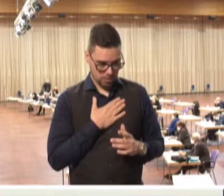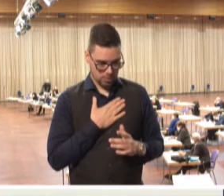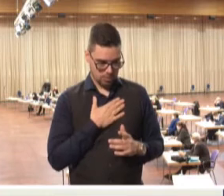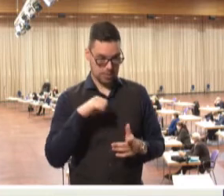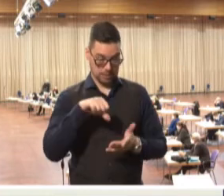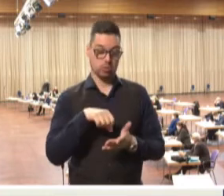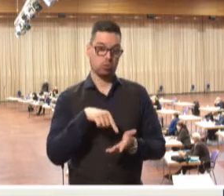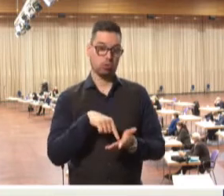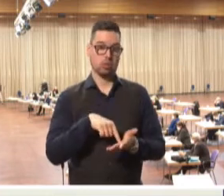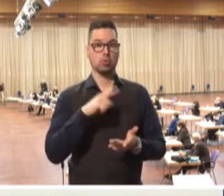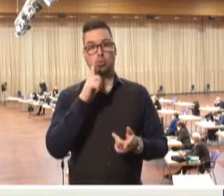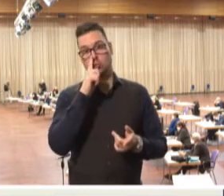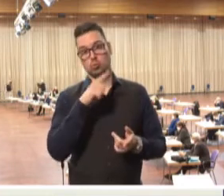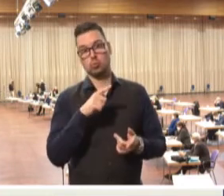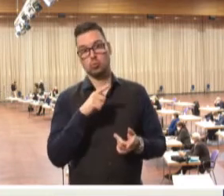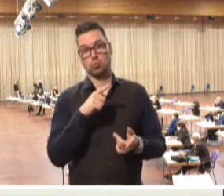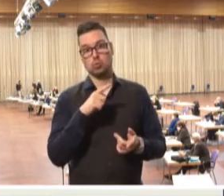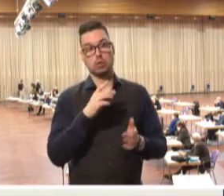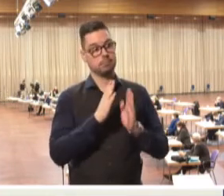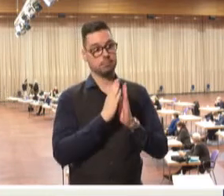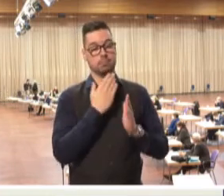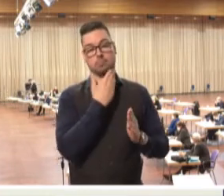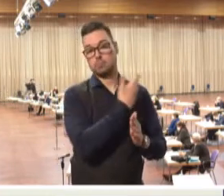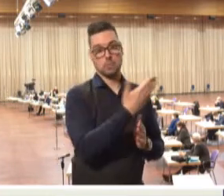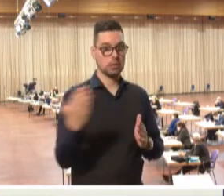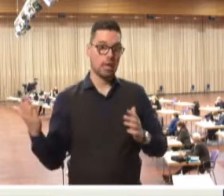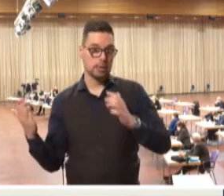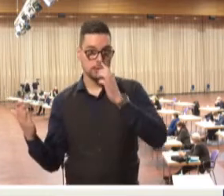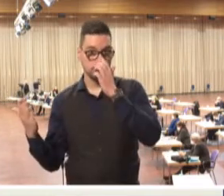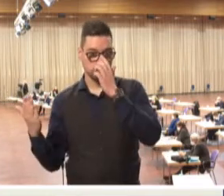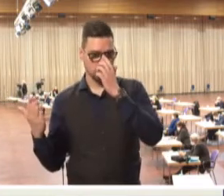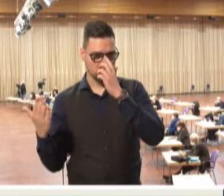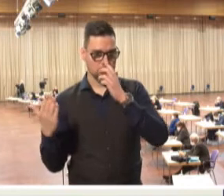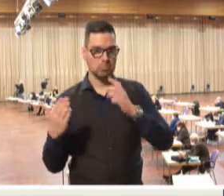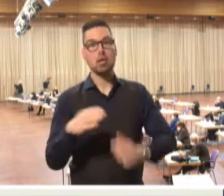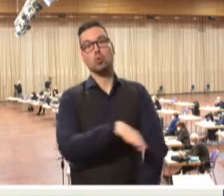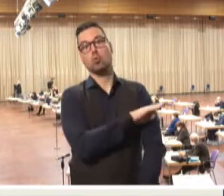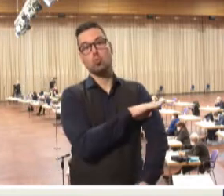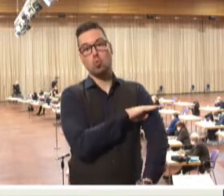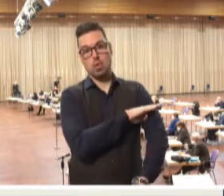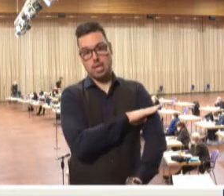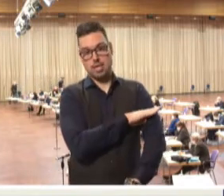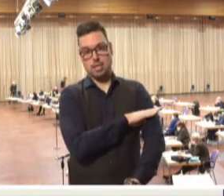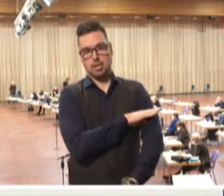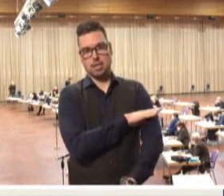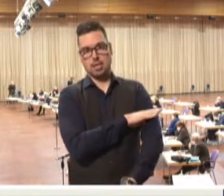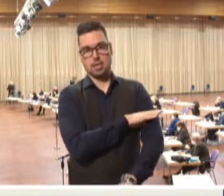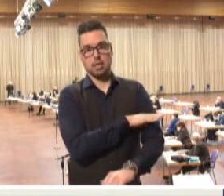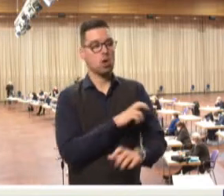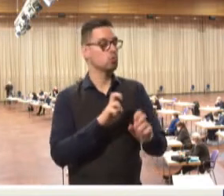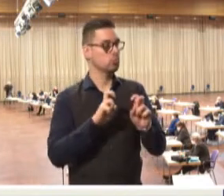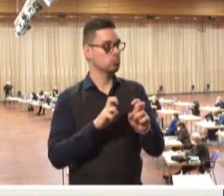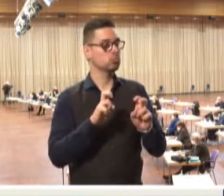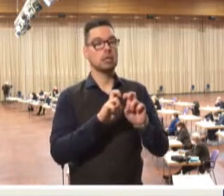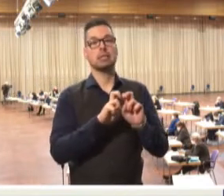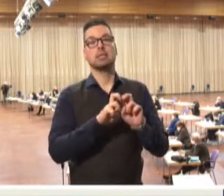Stelle eigentlich nur noch der Dank. Der Dank an die Kollegen und Kolleginnen, sei es als ordentliche